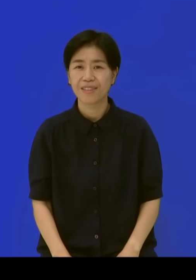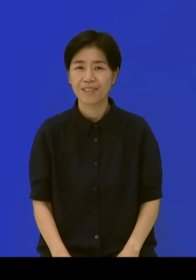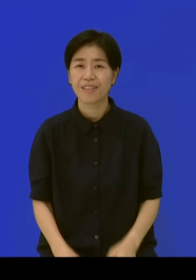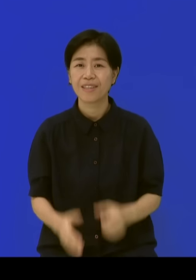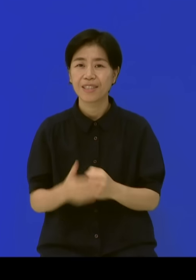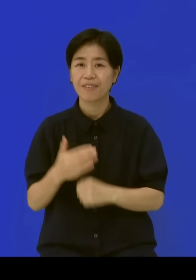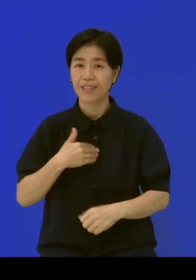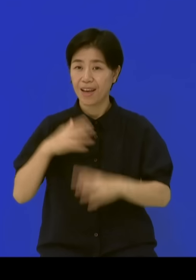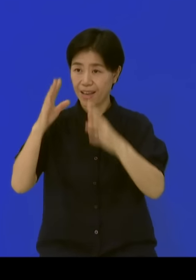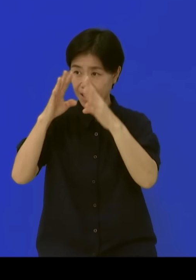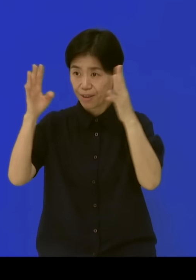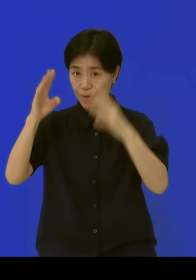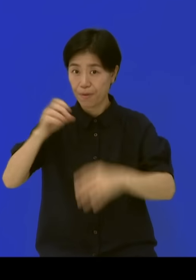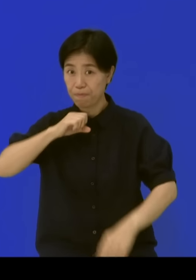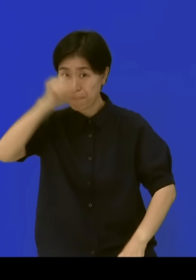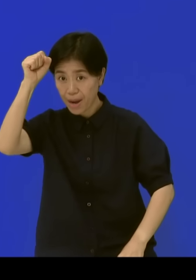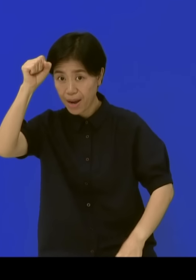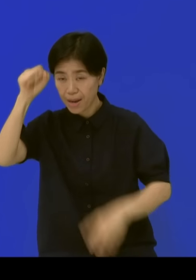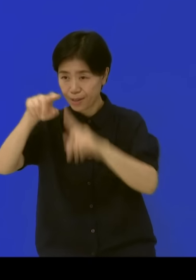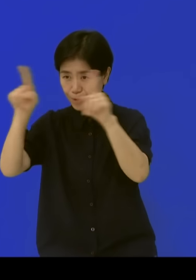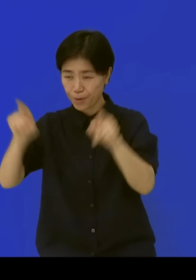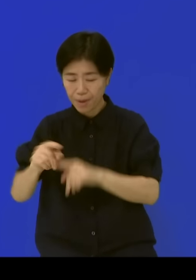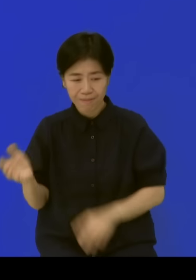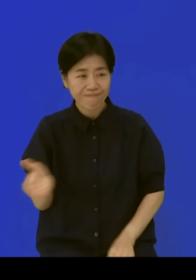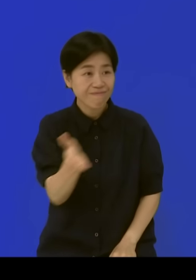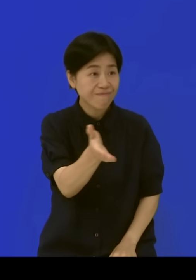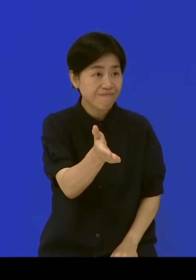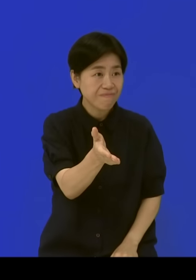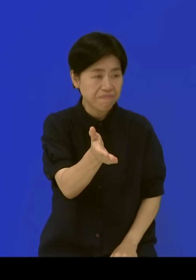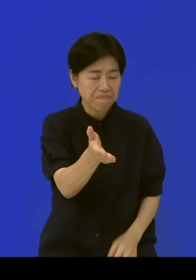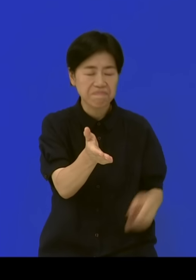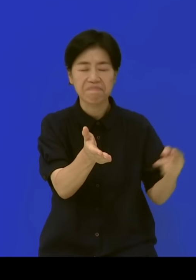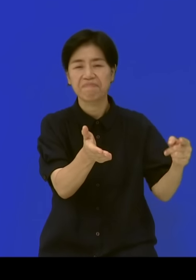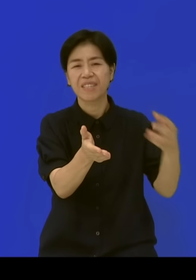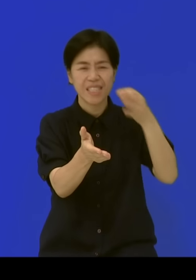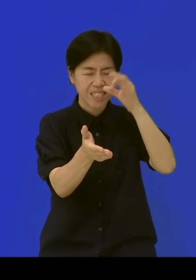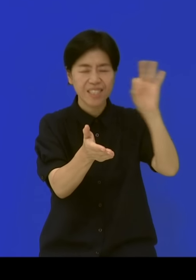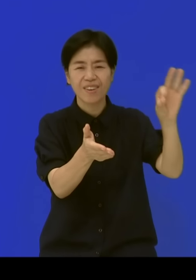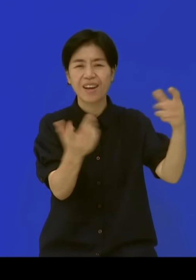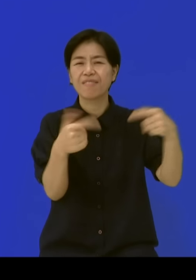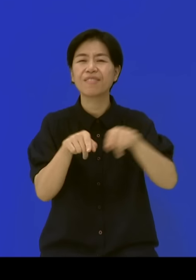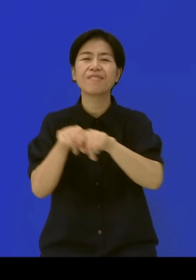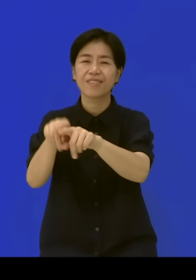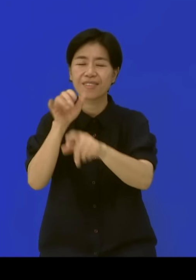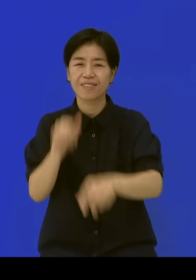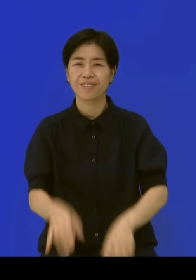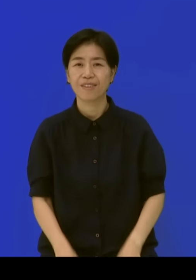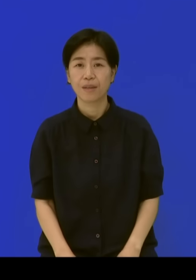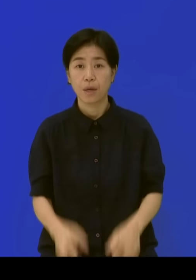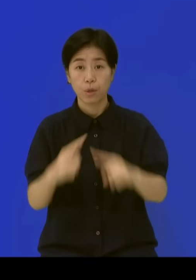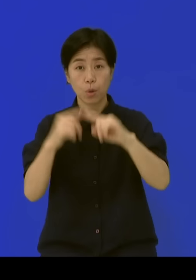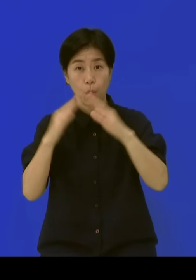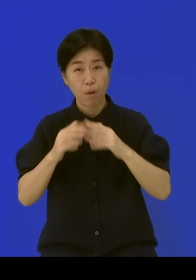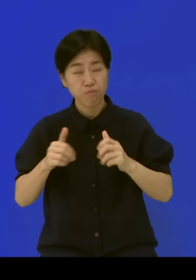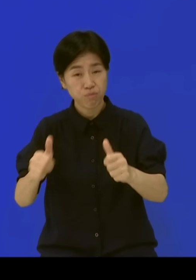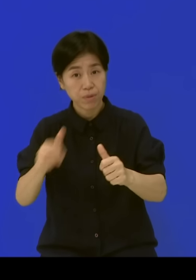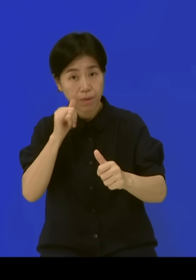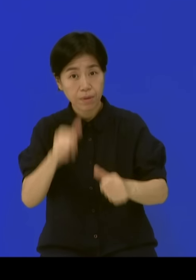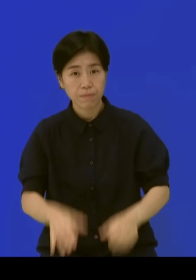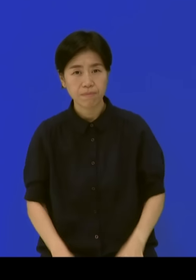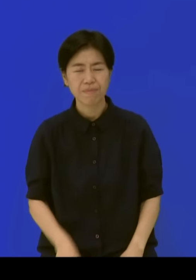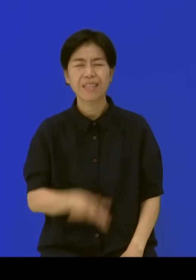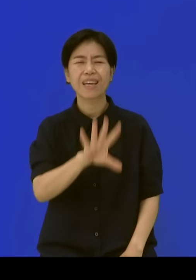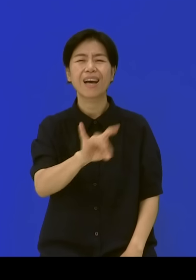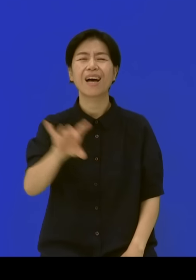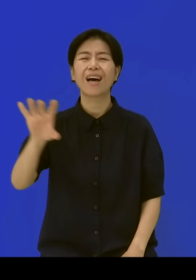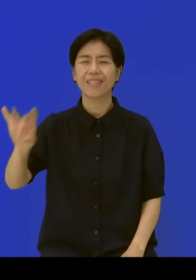의과대학에 합격증을 보여드리니까 그때 교회를 나가시기 시작했어요. 하셨어요. 잠깐 가셨어요? 꾸준히 가셨어요? 솔직히 말씀드리면